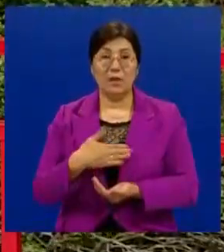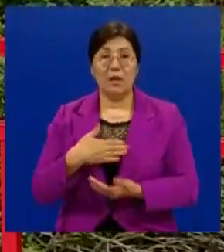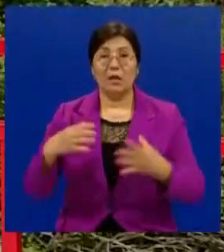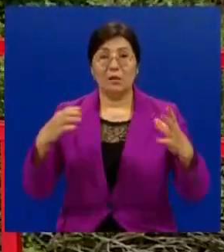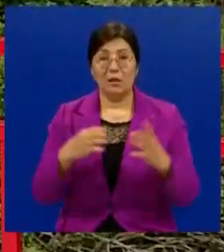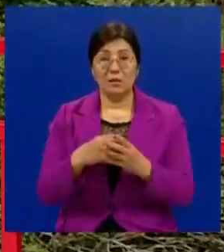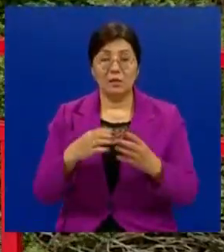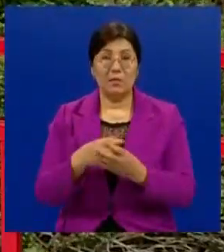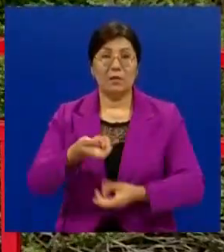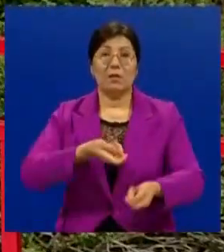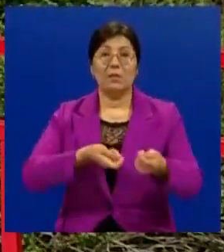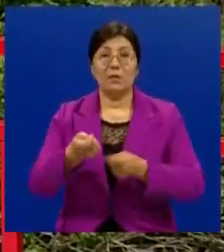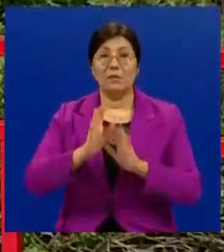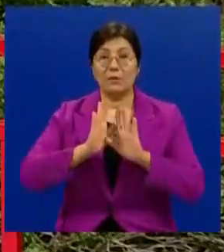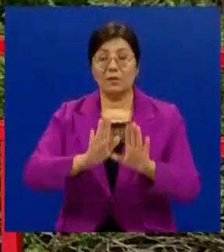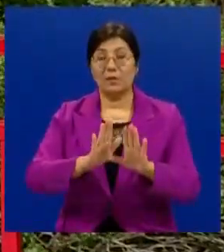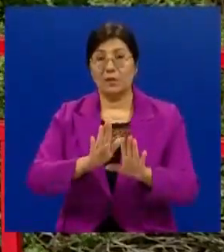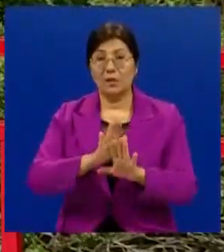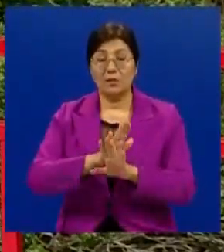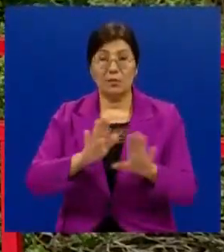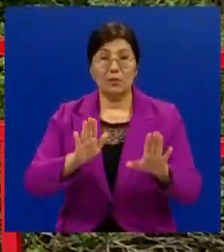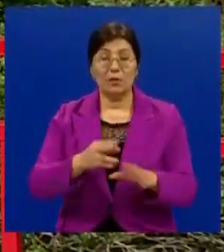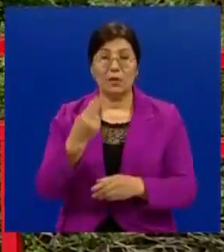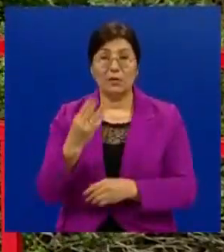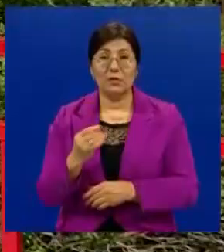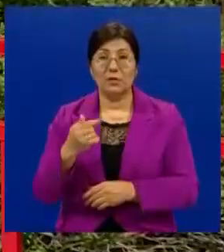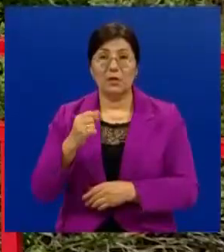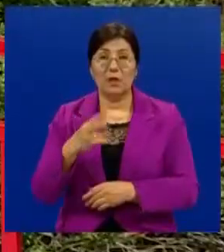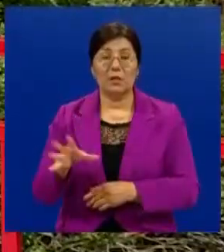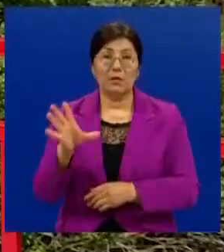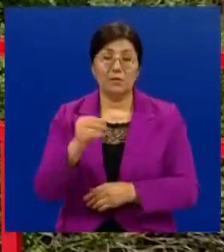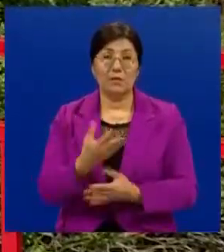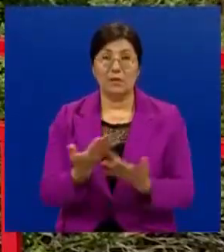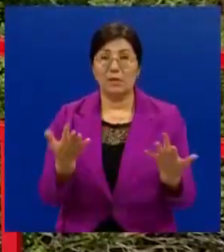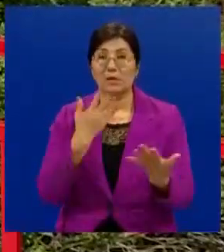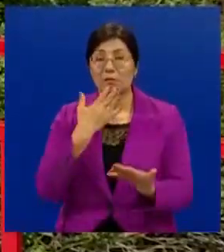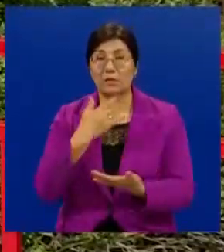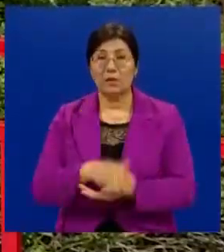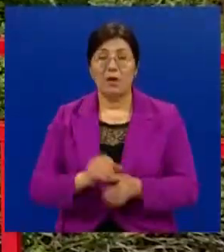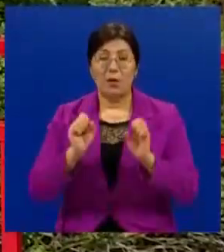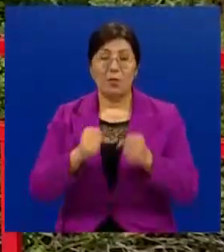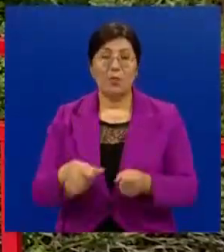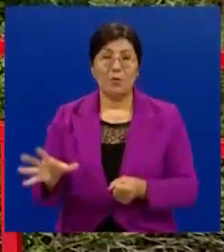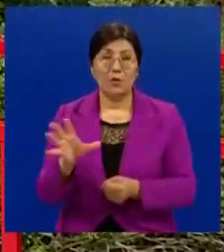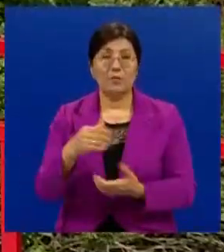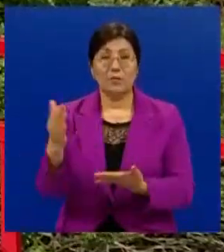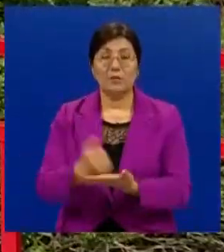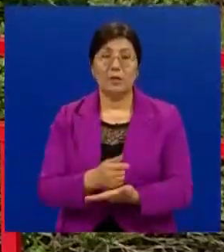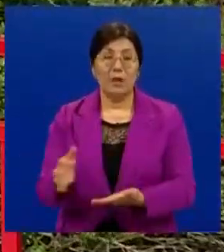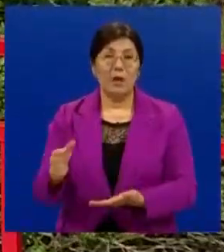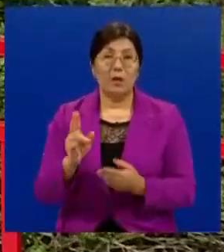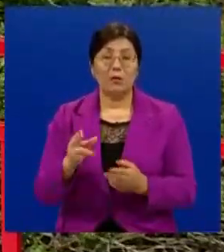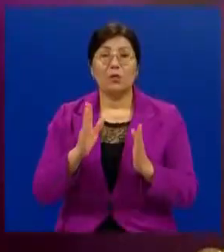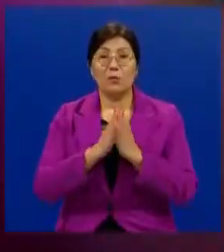вот у нас руководит нас не только цыгане, но и все есть национальности. Можно всех найти. Мы всех обучаем. Кто к нам просится, мы